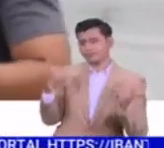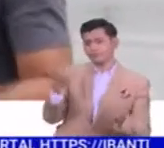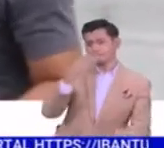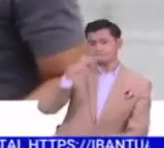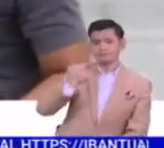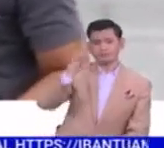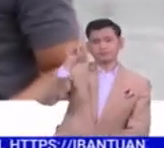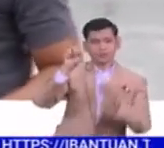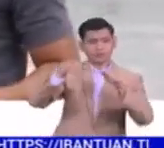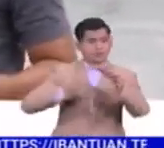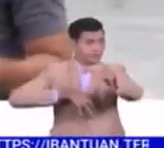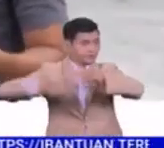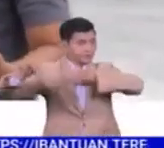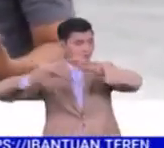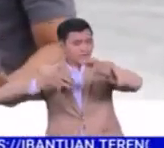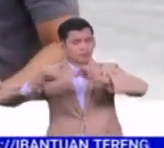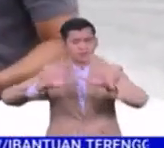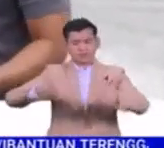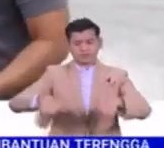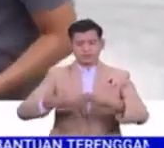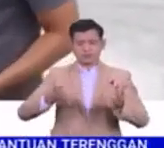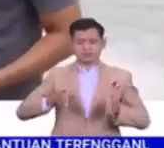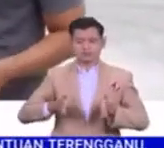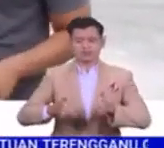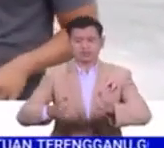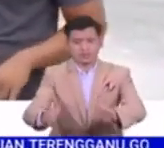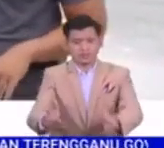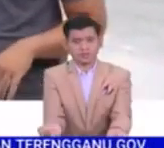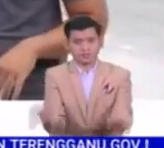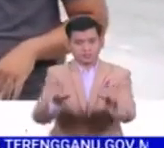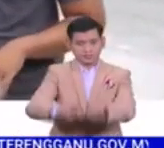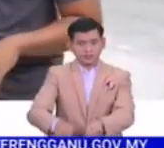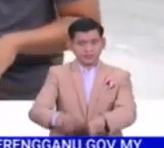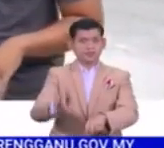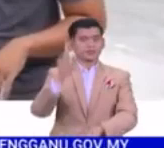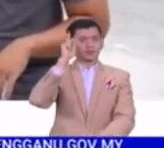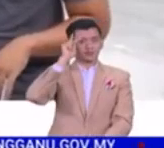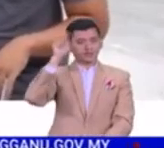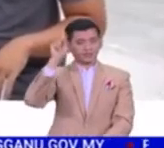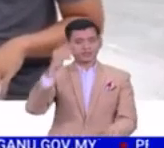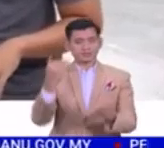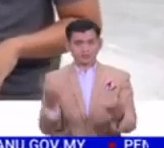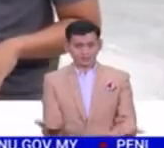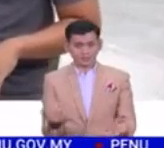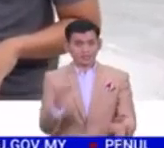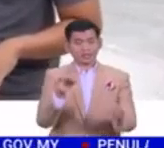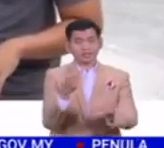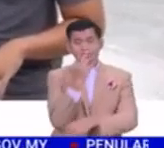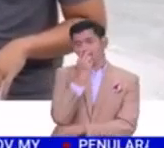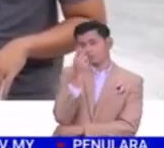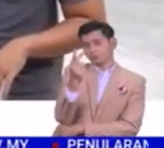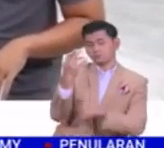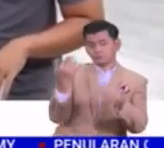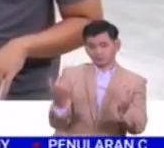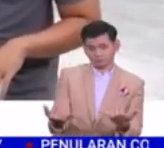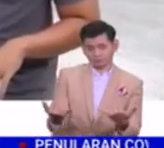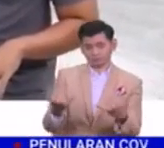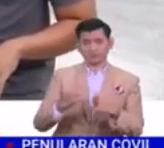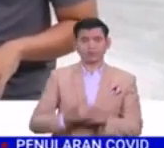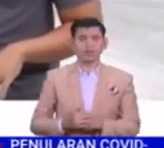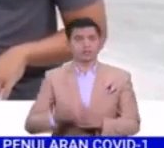tuan cerita sikit berkenaan dengan keadaan trafik di Kelantan seketika ini? Okey, kalau melalui pemerhatian kita dan juga